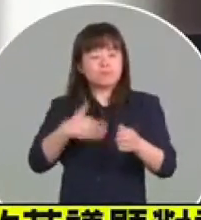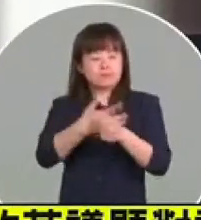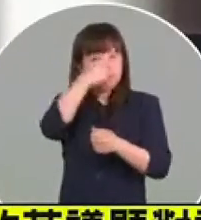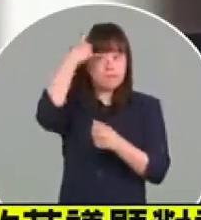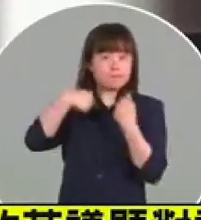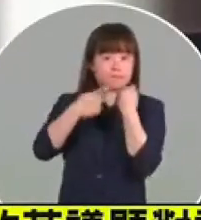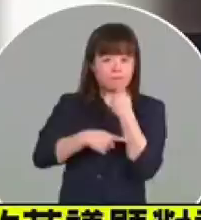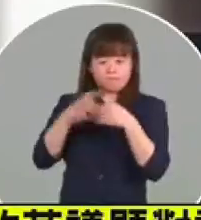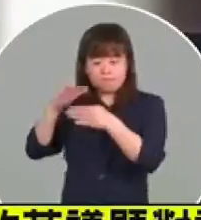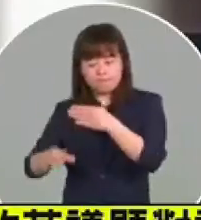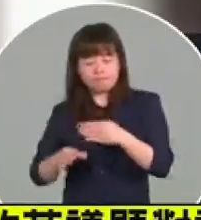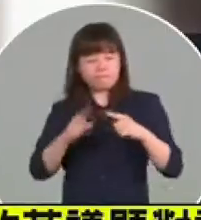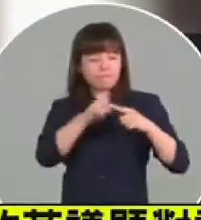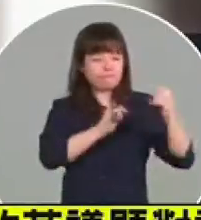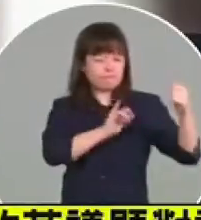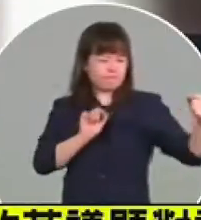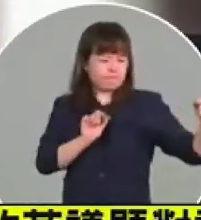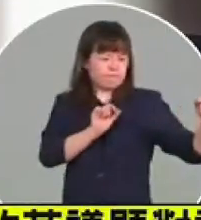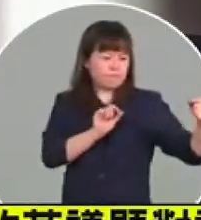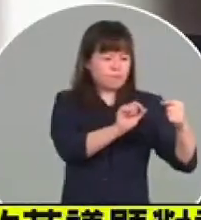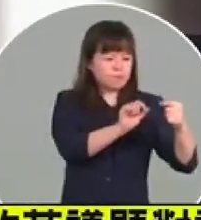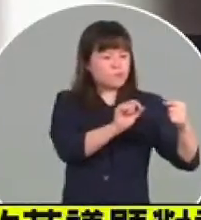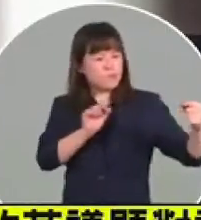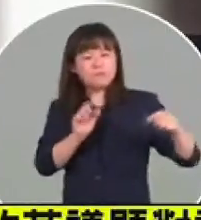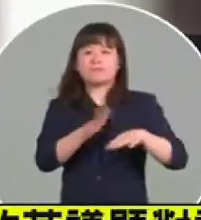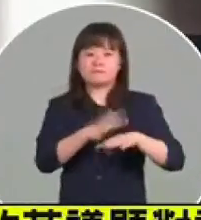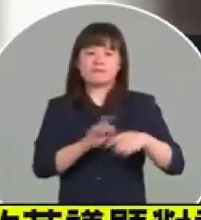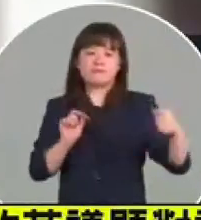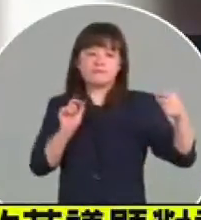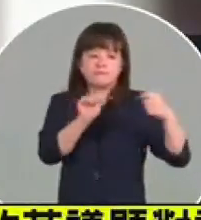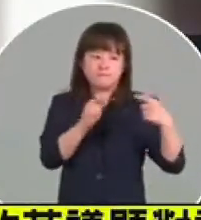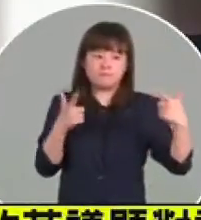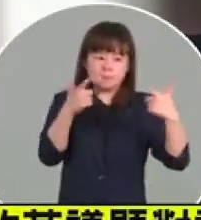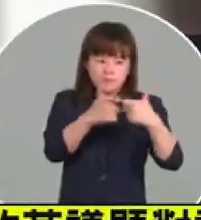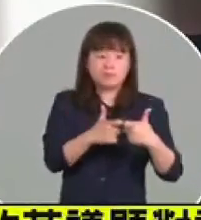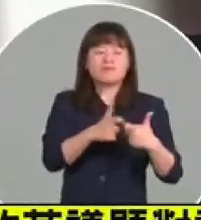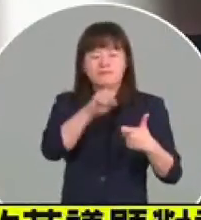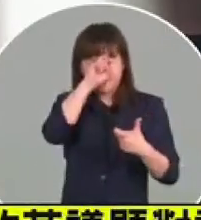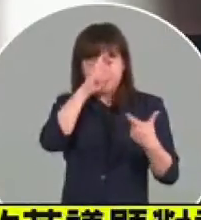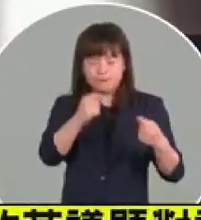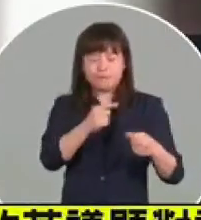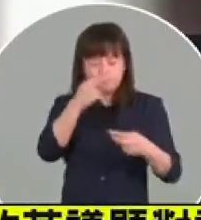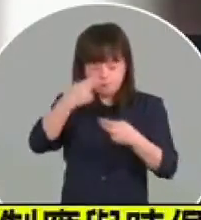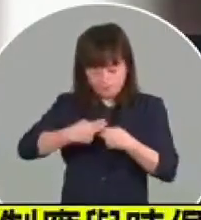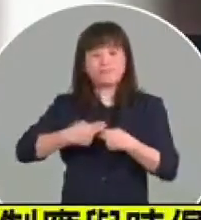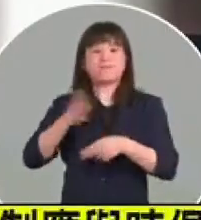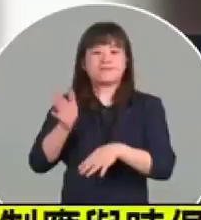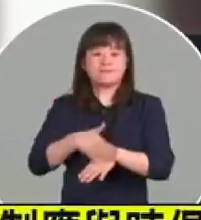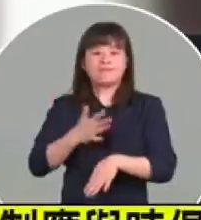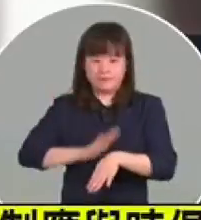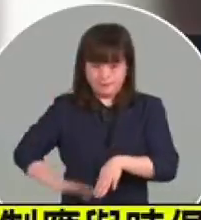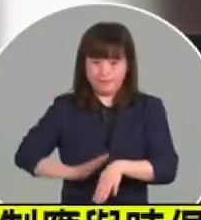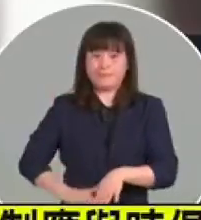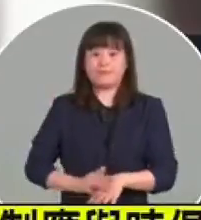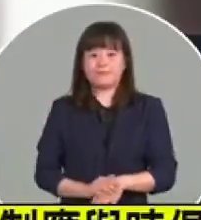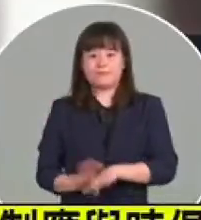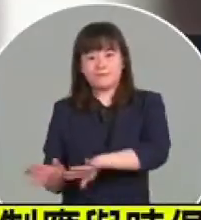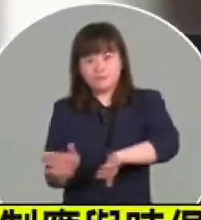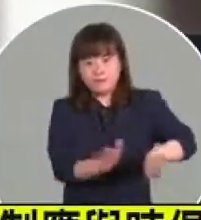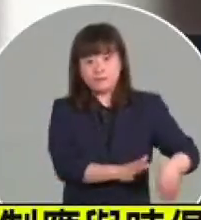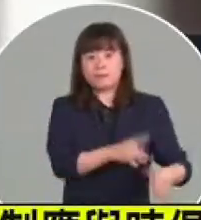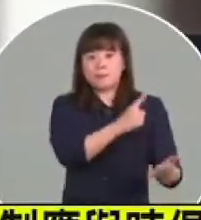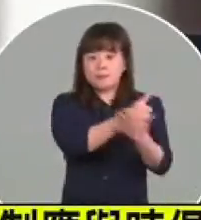让司法体系与人民的距离不再遥远，更加的符合期待，赢得信赖。另